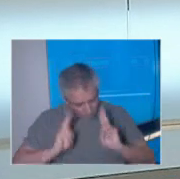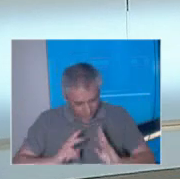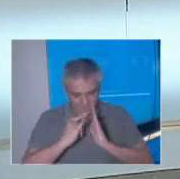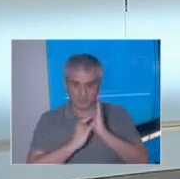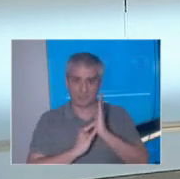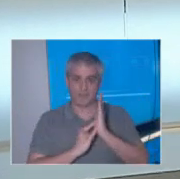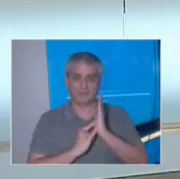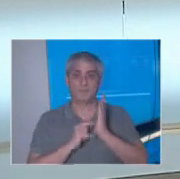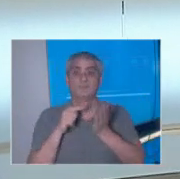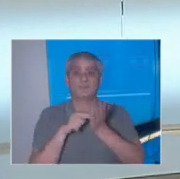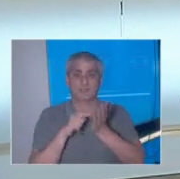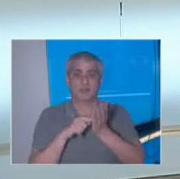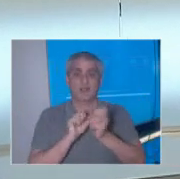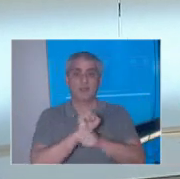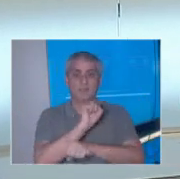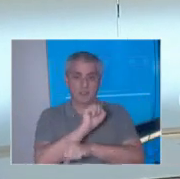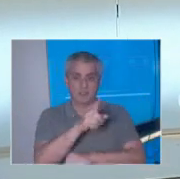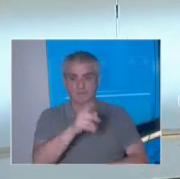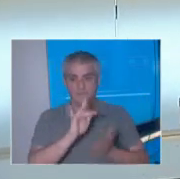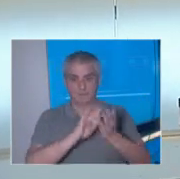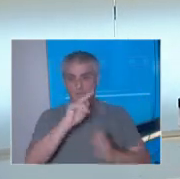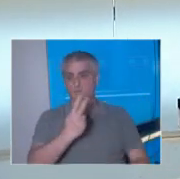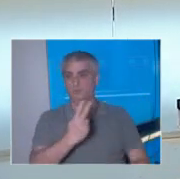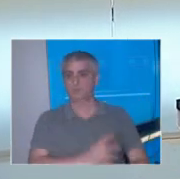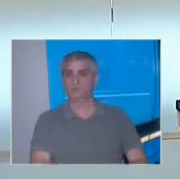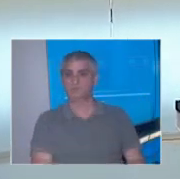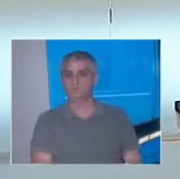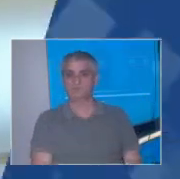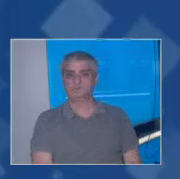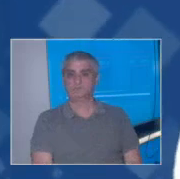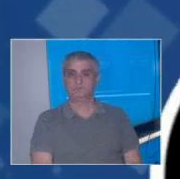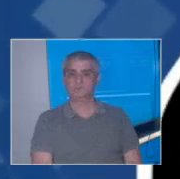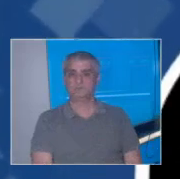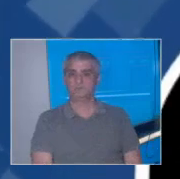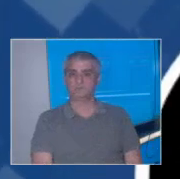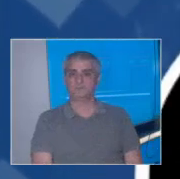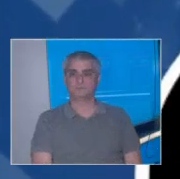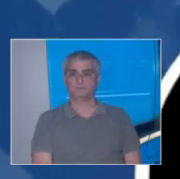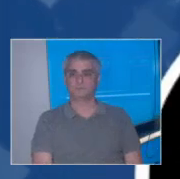החקיקה בעקבות המחאה במקום השני. הקנייה. הקנייה.